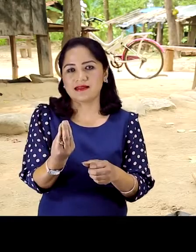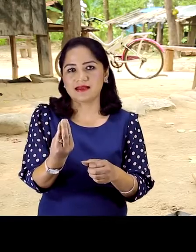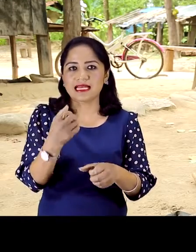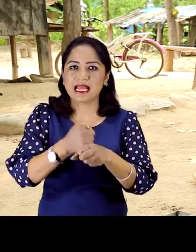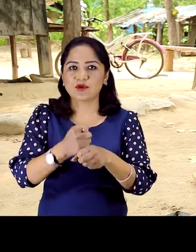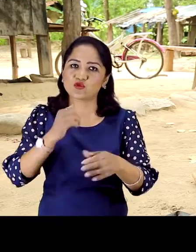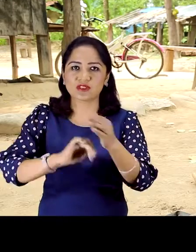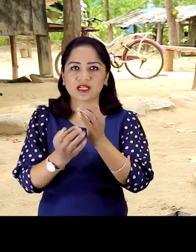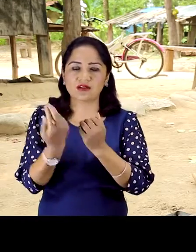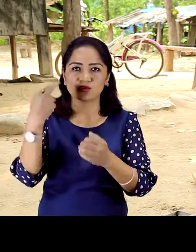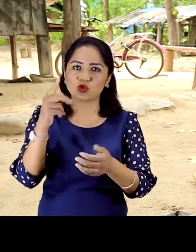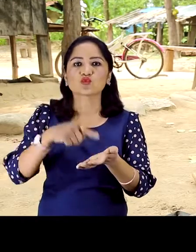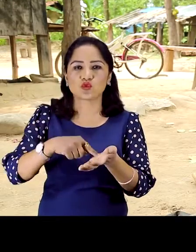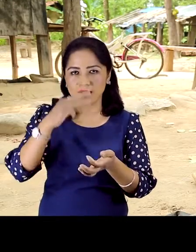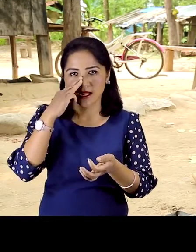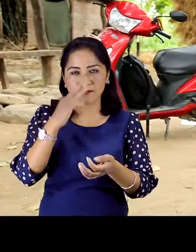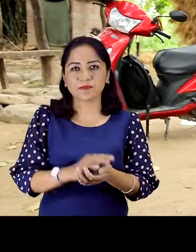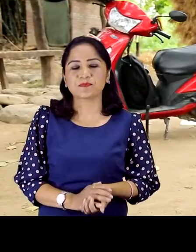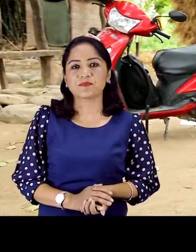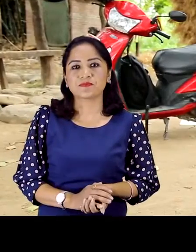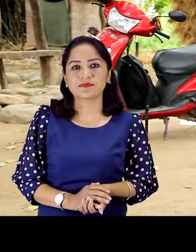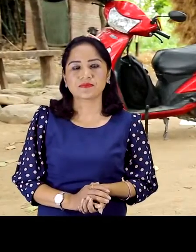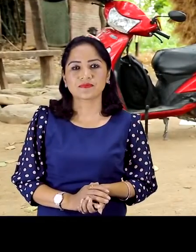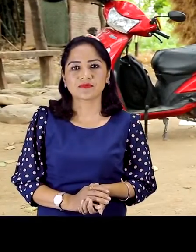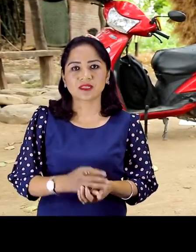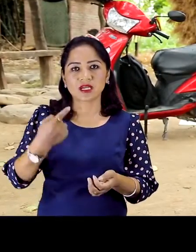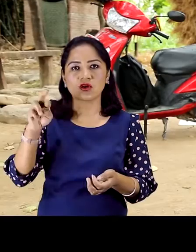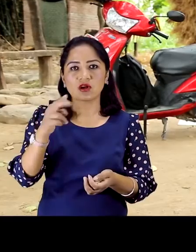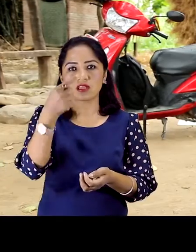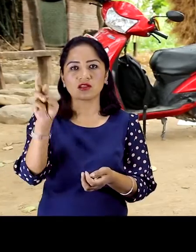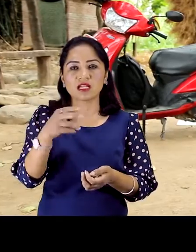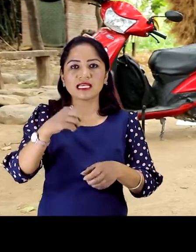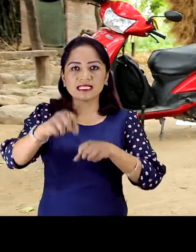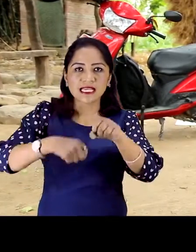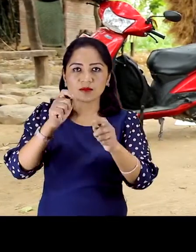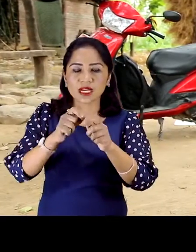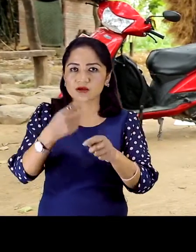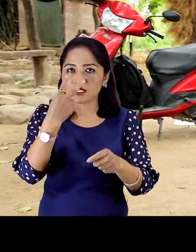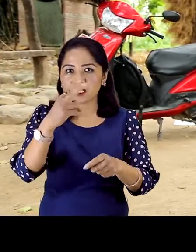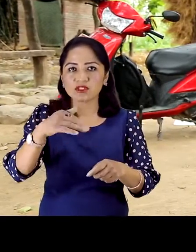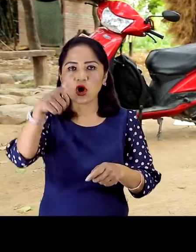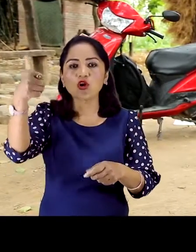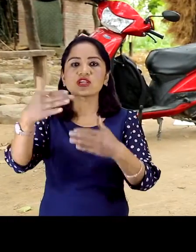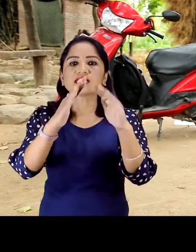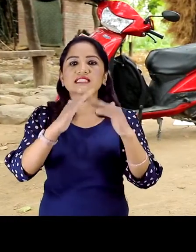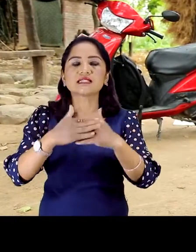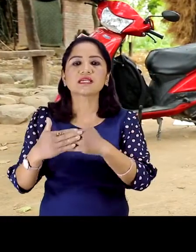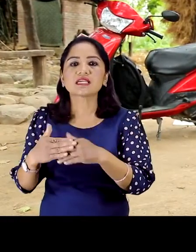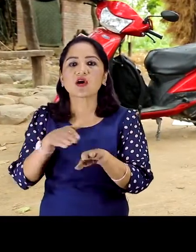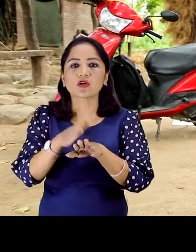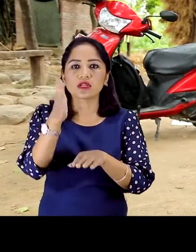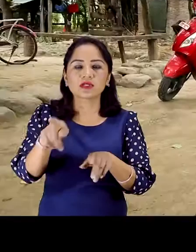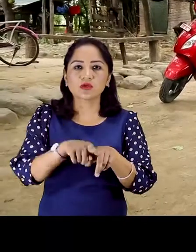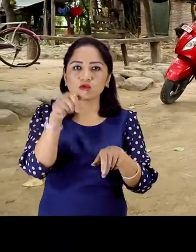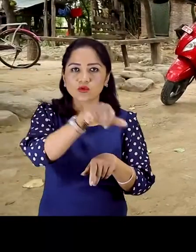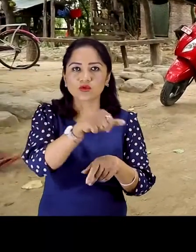कामरोशन चलाँ चलाँ खुरूरु माँ नरेंद्र ले साइकल बनायको देखे पछि अन्यच्छिमेक का मानी